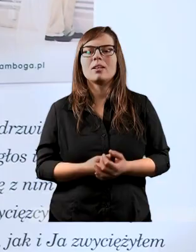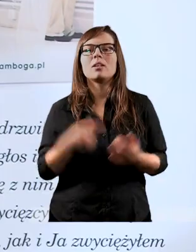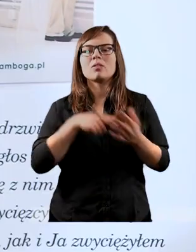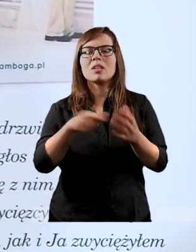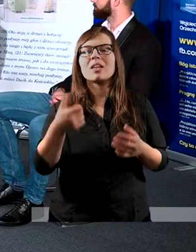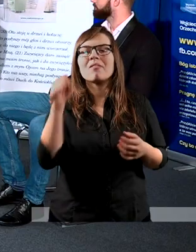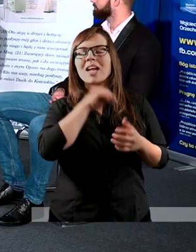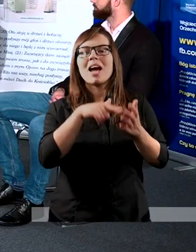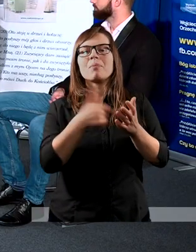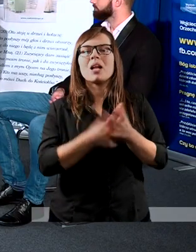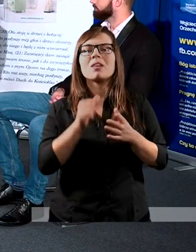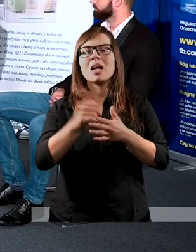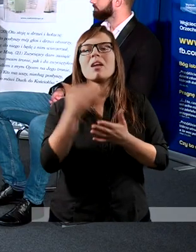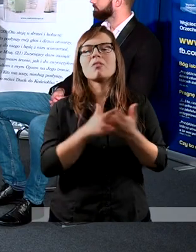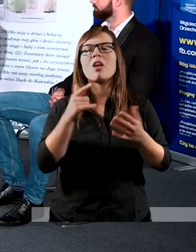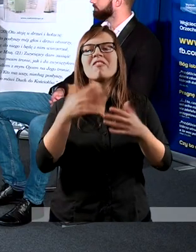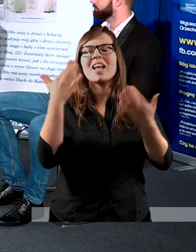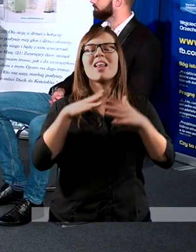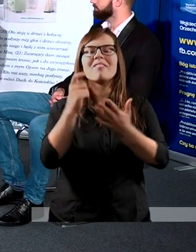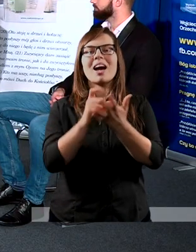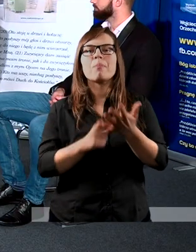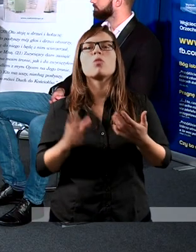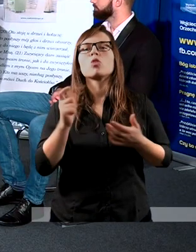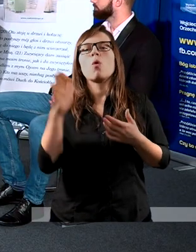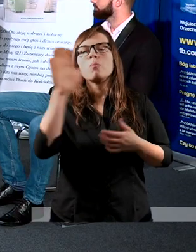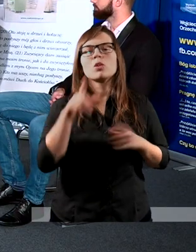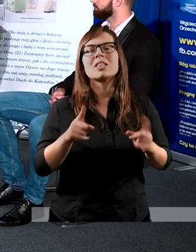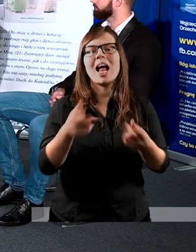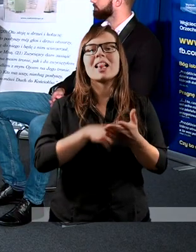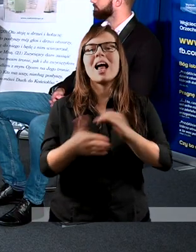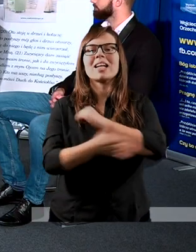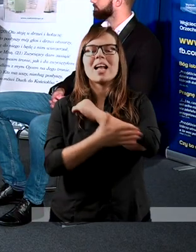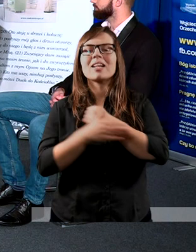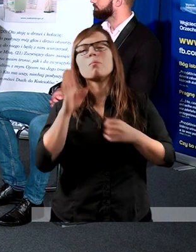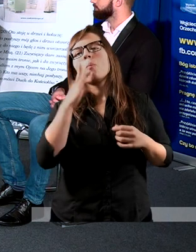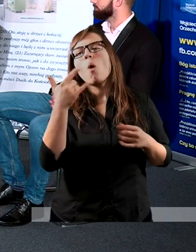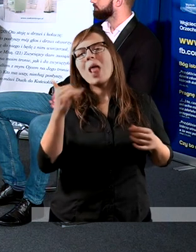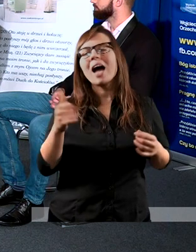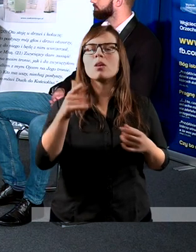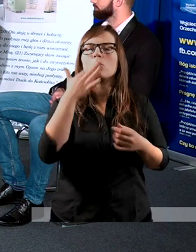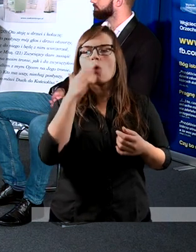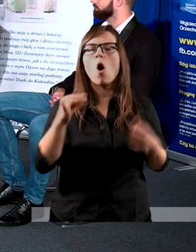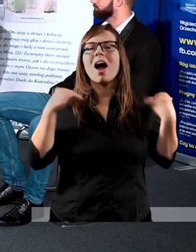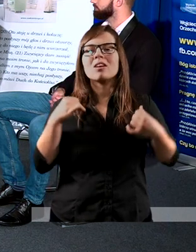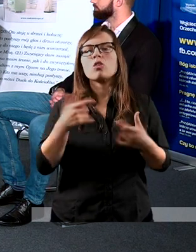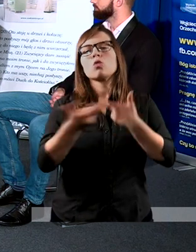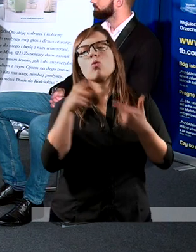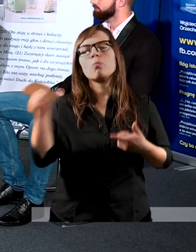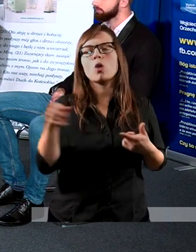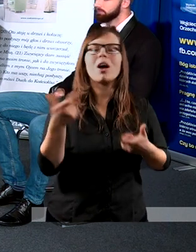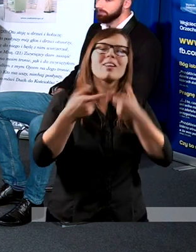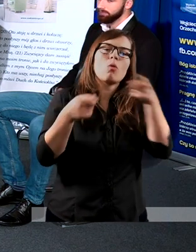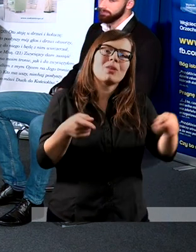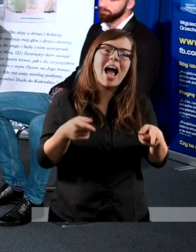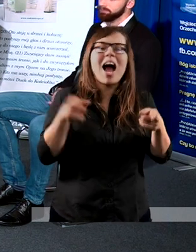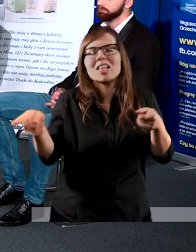właśnie w Starym Testamencie, jak patrzymy na wiele fragmentów, to Bóg nie działa na zasadzie takiej monarchii, co mówi aniołom, ty zrób to, ty